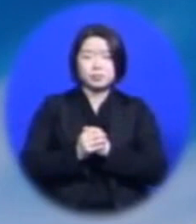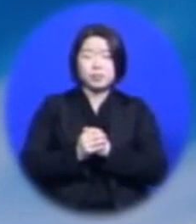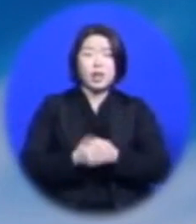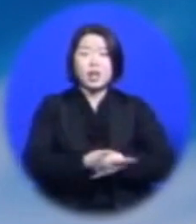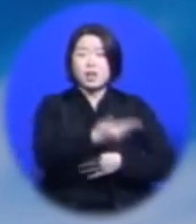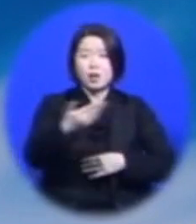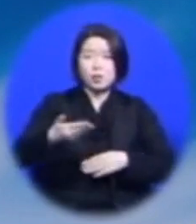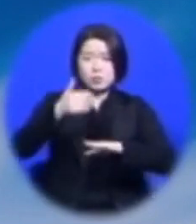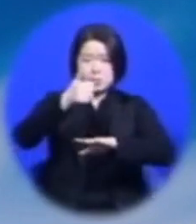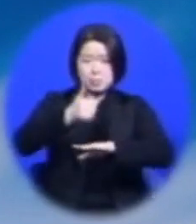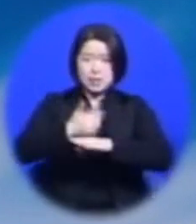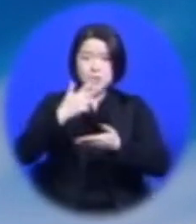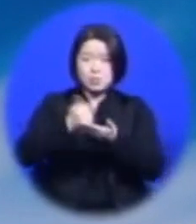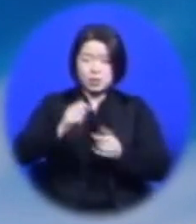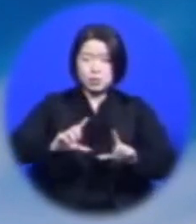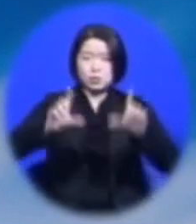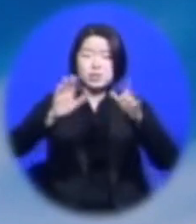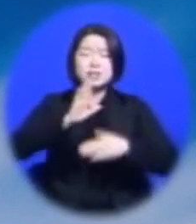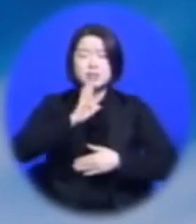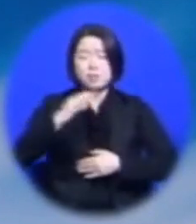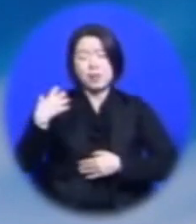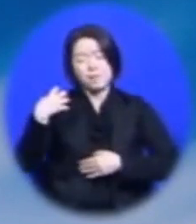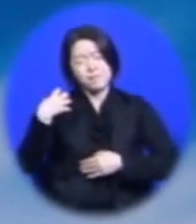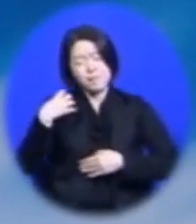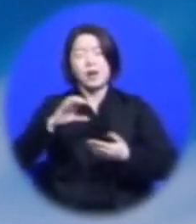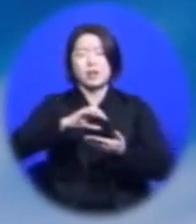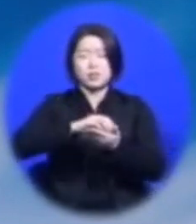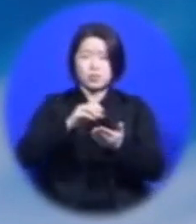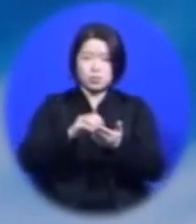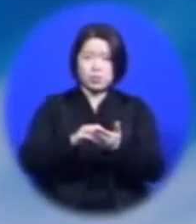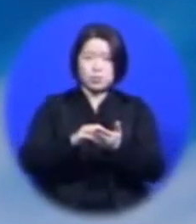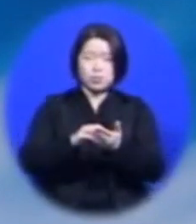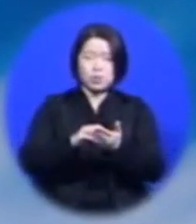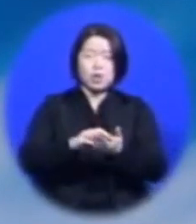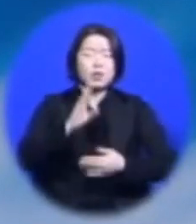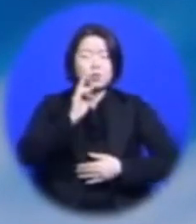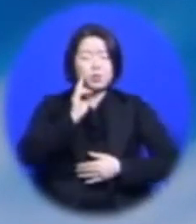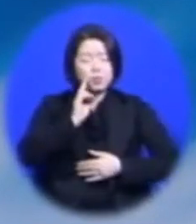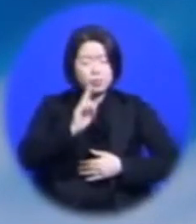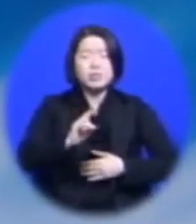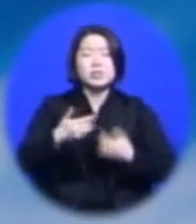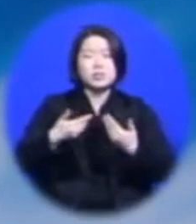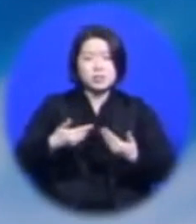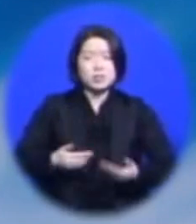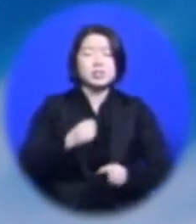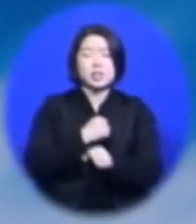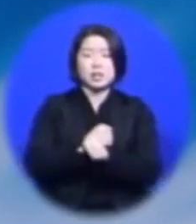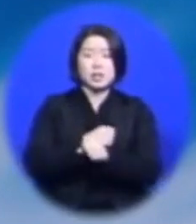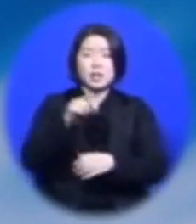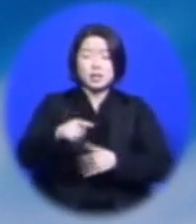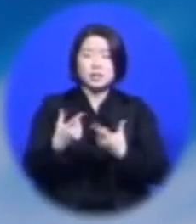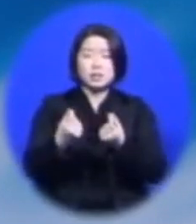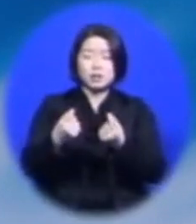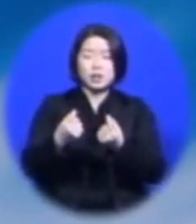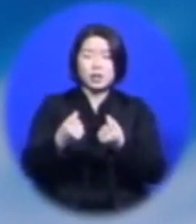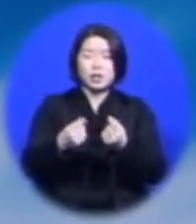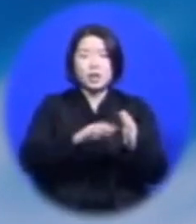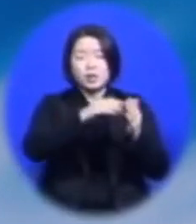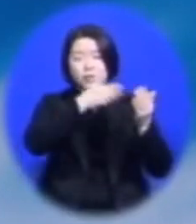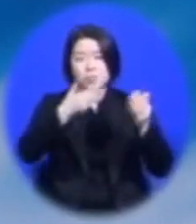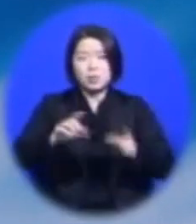여러분이 마지막 주일을 정말 부담스러울 정도로 너무너무 진지하게 그렇게 보내보지 않은